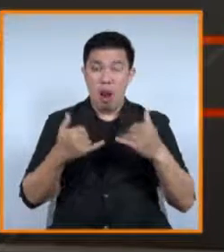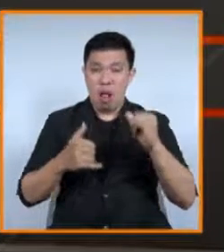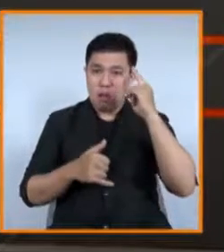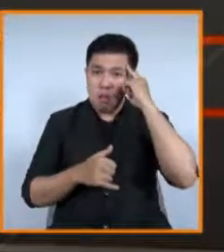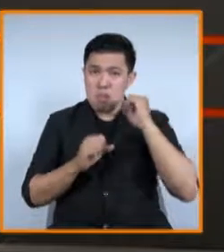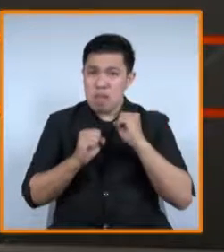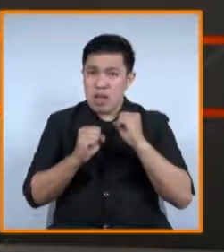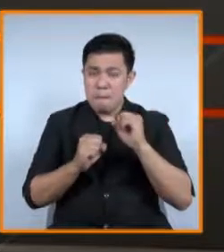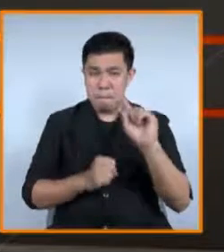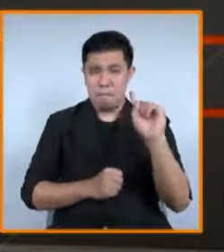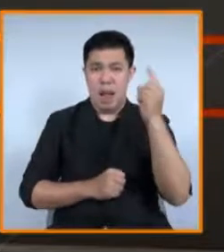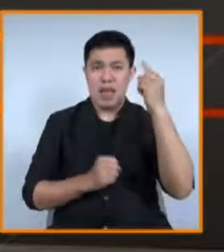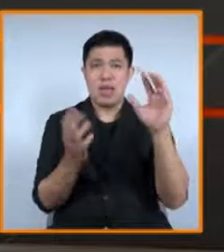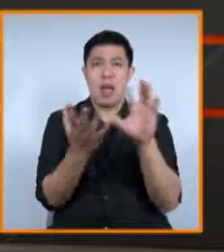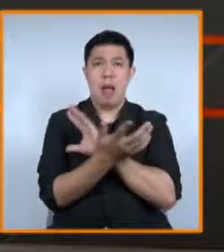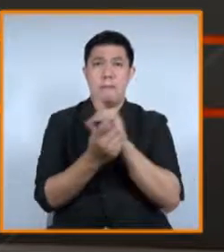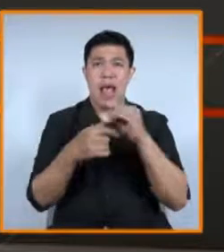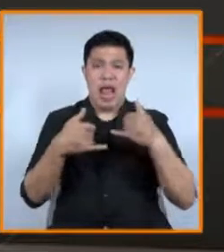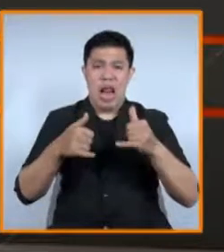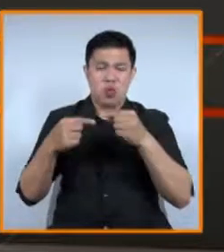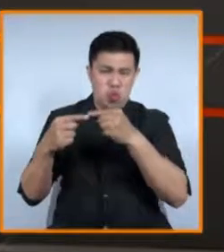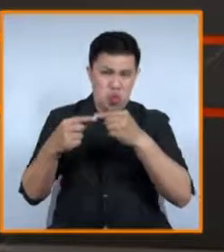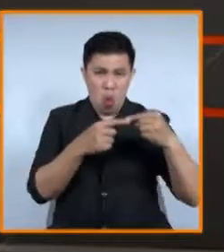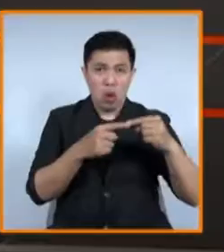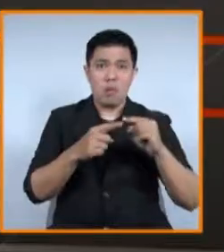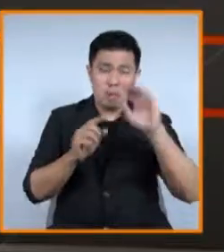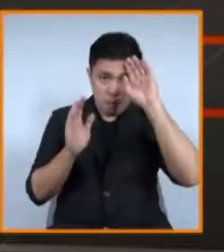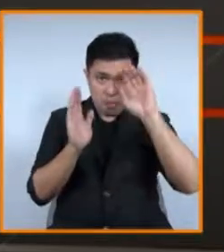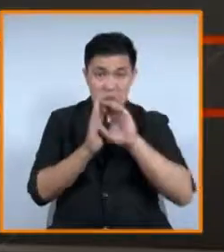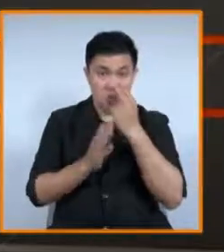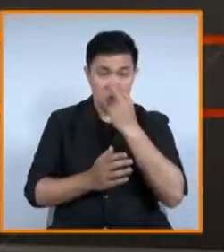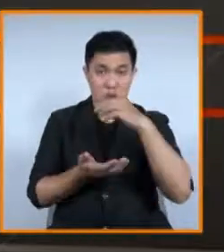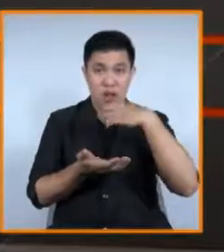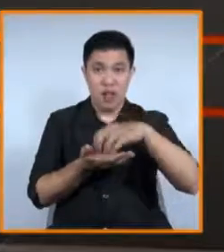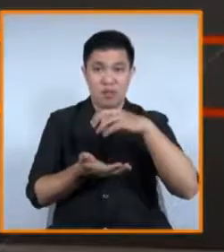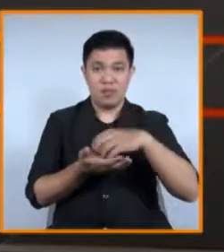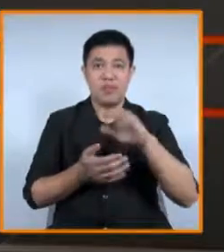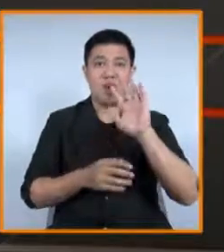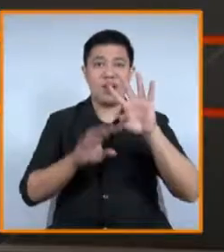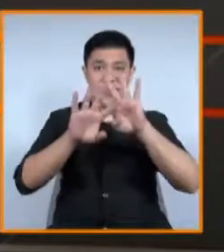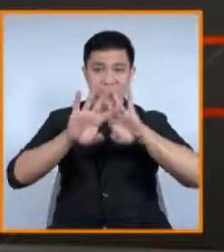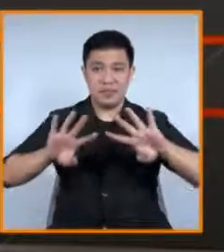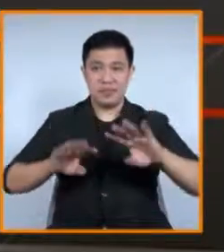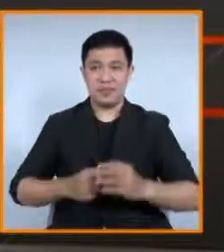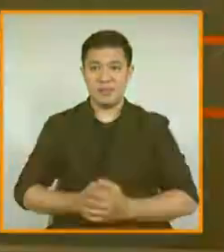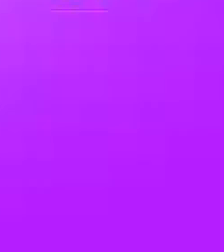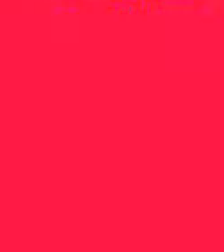เขาเรียกว่าชุบชีวิตประเพณีให้เล่นกันต่อไปครับแต่ว่าจะเป็นอย่างไรเดี๋ยวไปติดตามกันในช่วงของเช็คอิน AEC ครับ